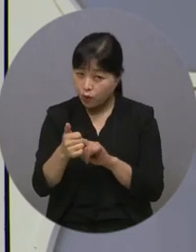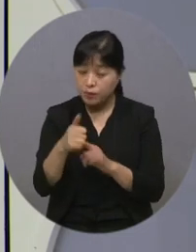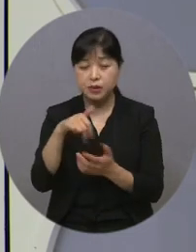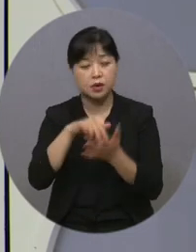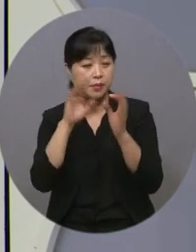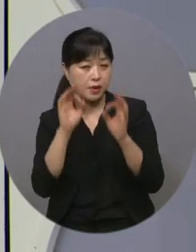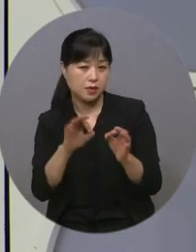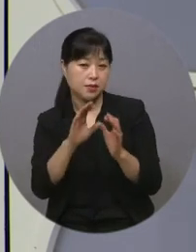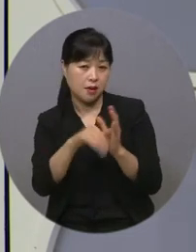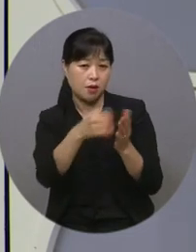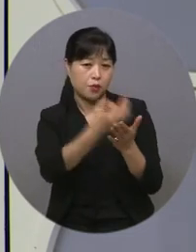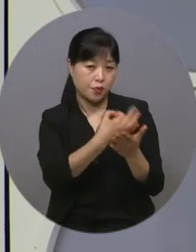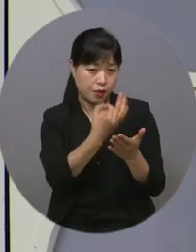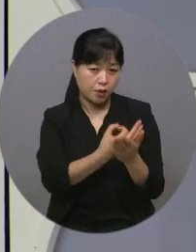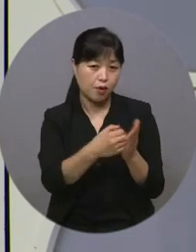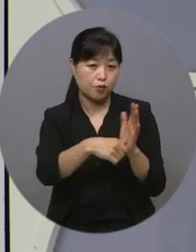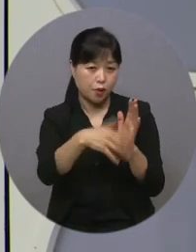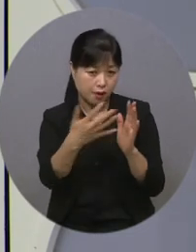돈 벌었다